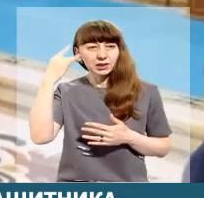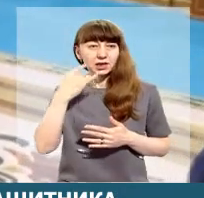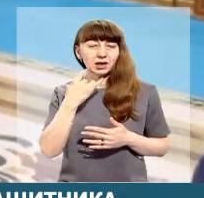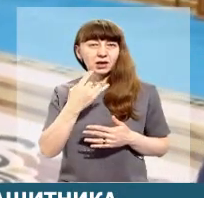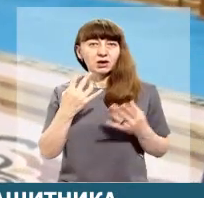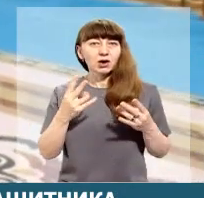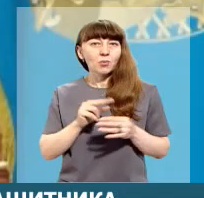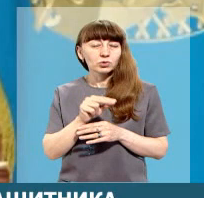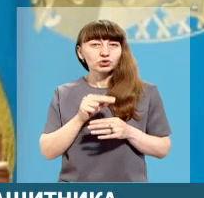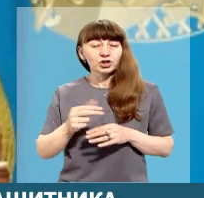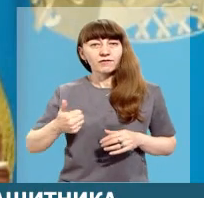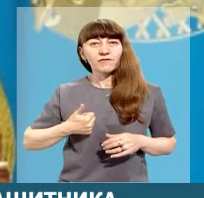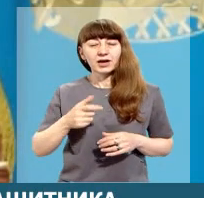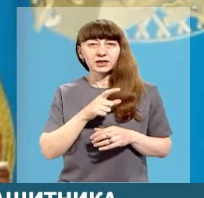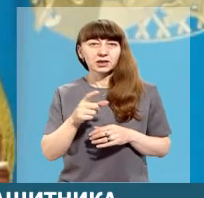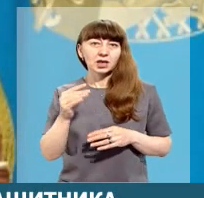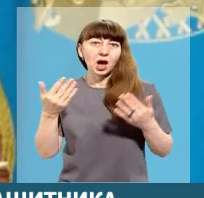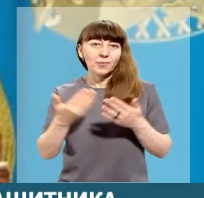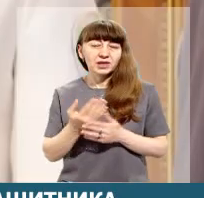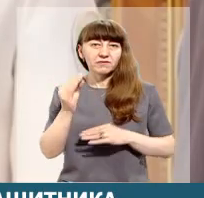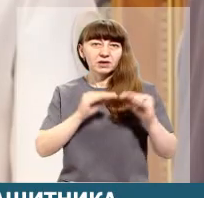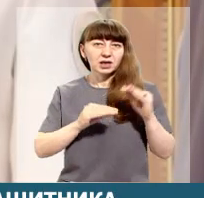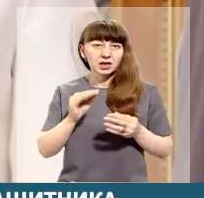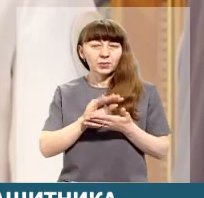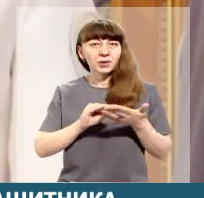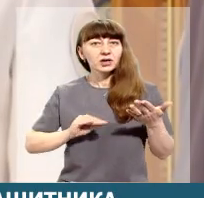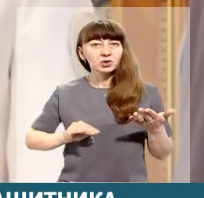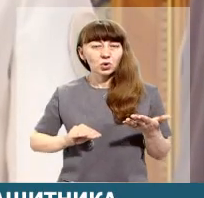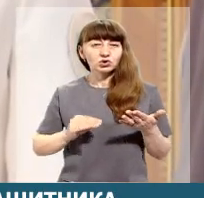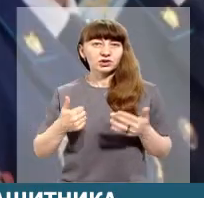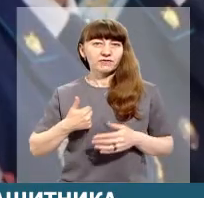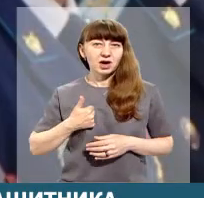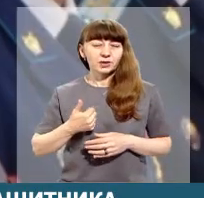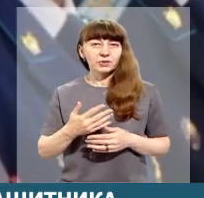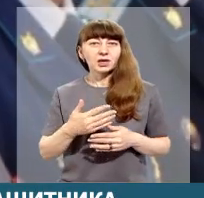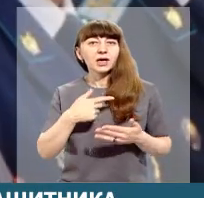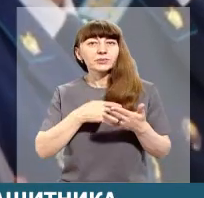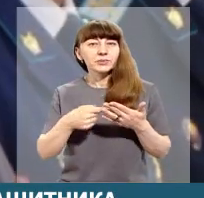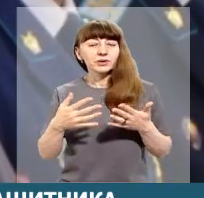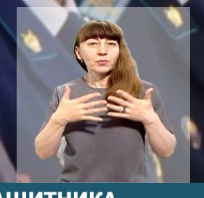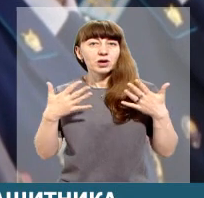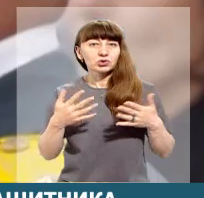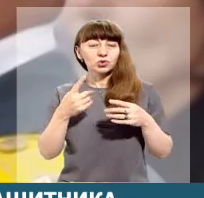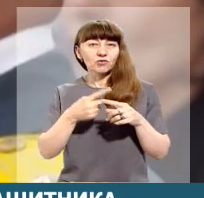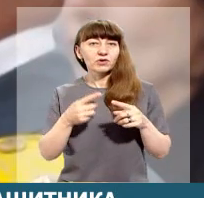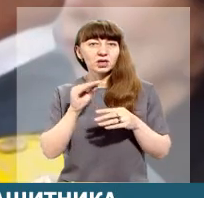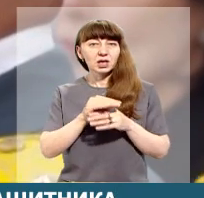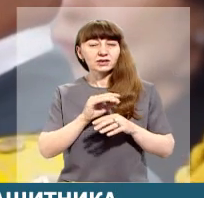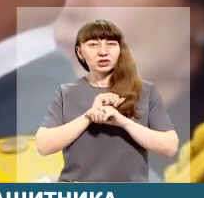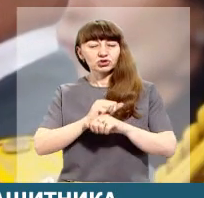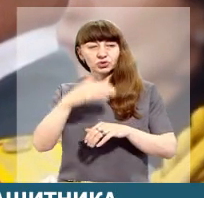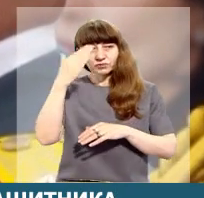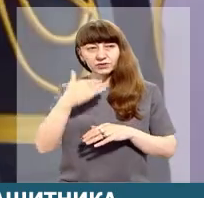профессиональной выучки и модернизации вооруженных сил Казахстана будет продолжена. Глава государства, отметив большой вклад защитников